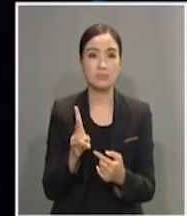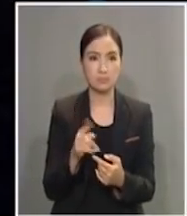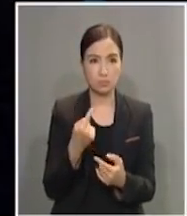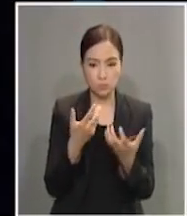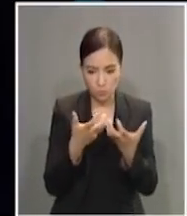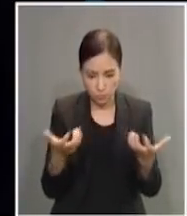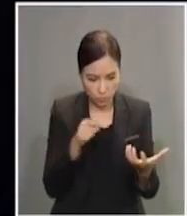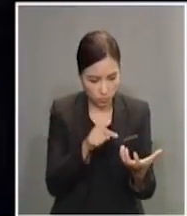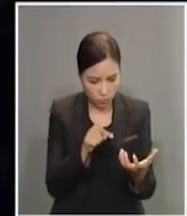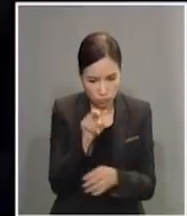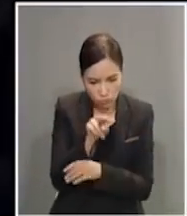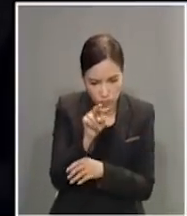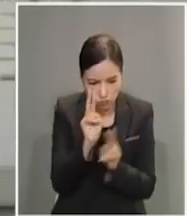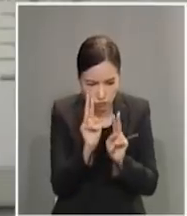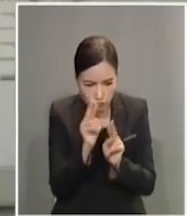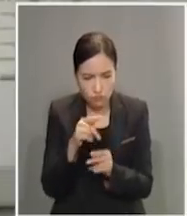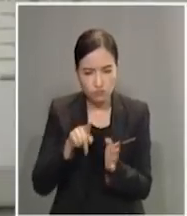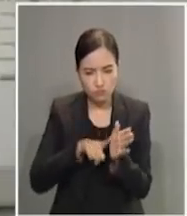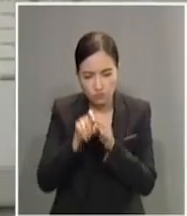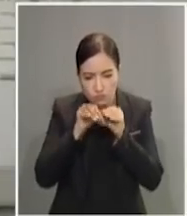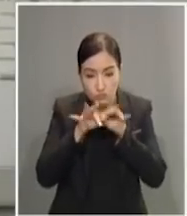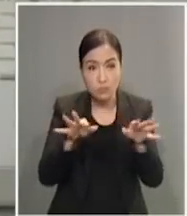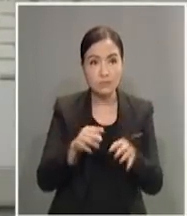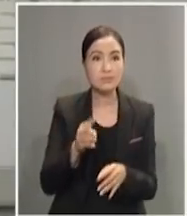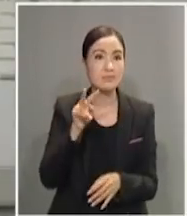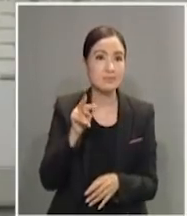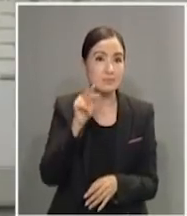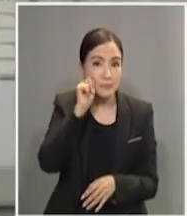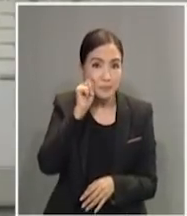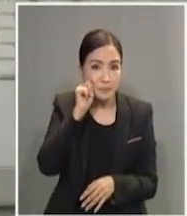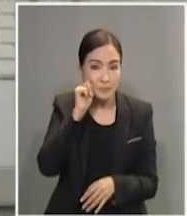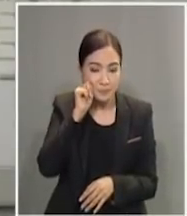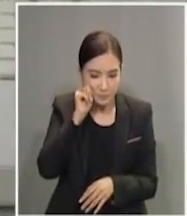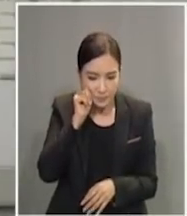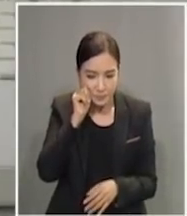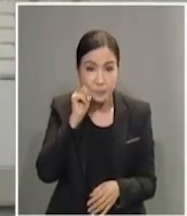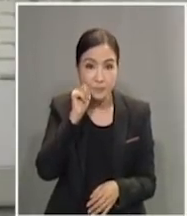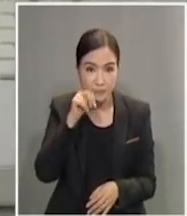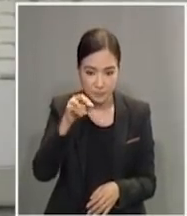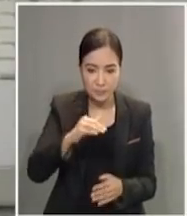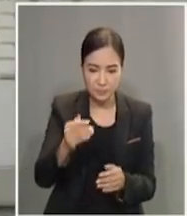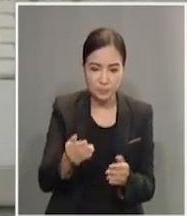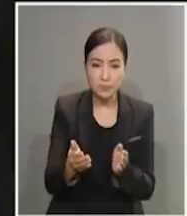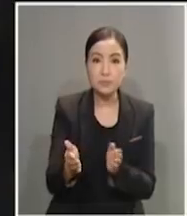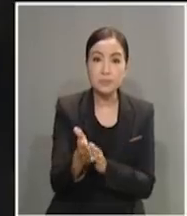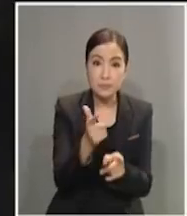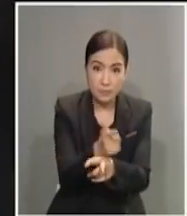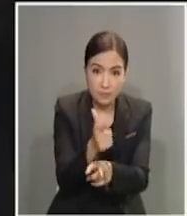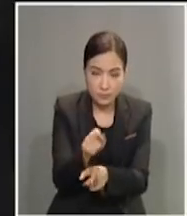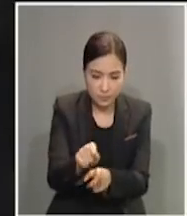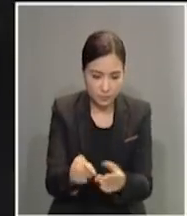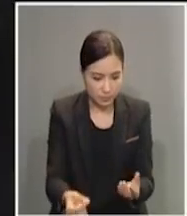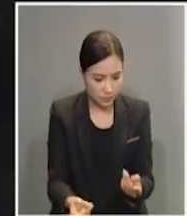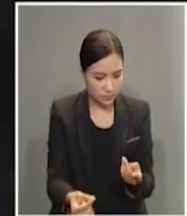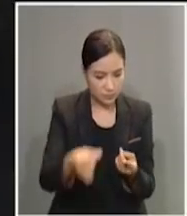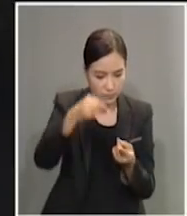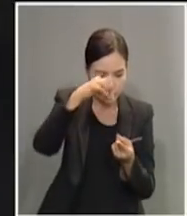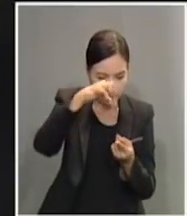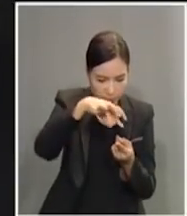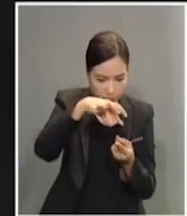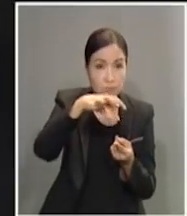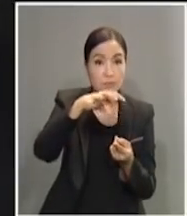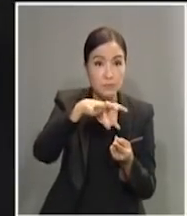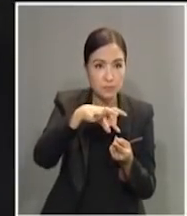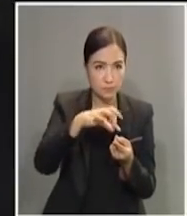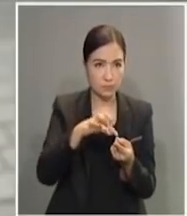ดของกุ้งหรือมินเนี่ยนเพียงหยดน้ำจากบ่อเลี้ยงลงบนอุปกรณ์เรื่องที่เชื่อมต่อกับคอมพิวเตอร์หรือสมาร์ทโฟนจะ